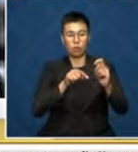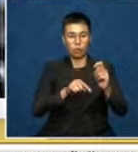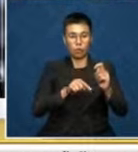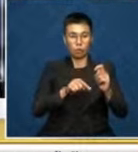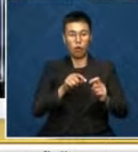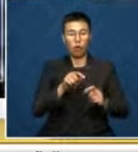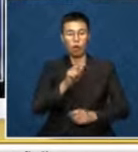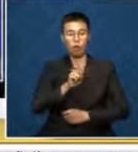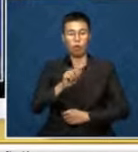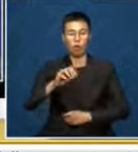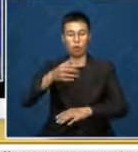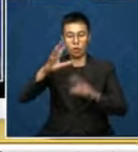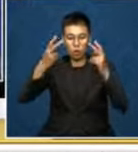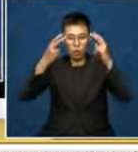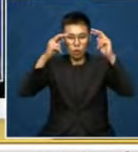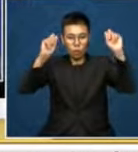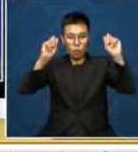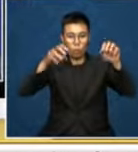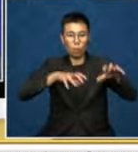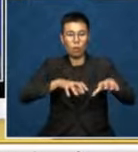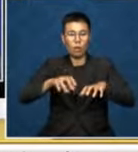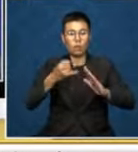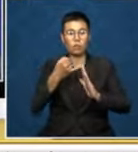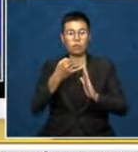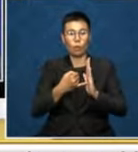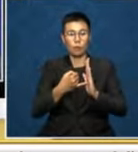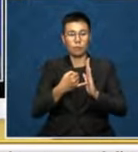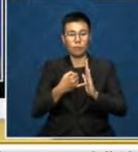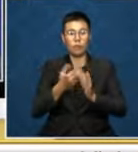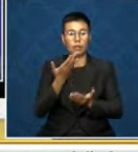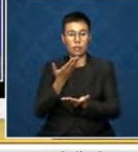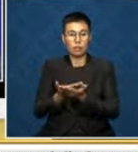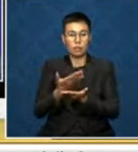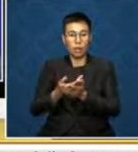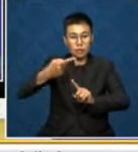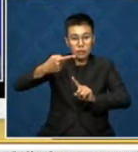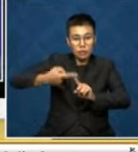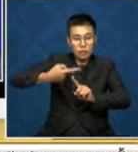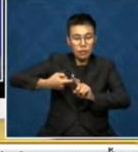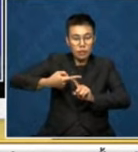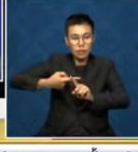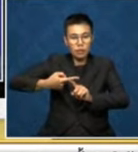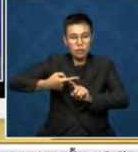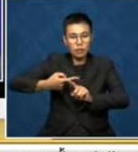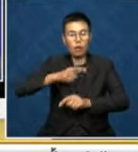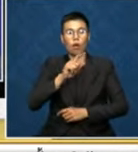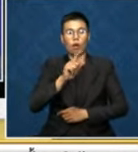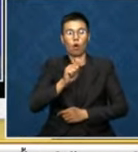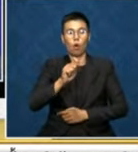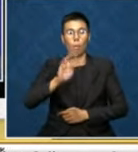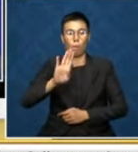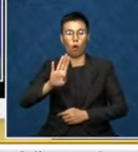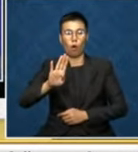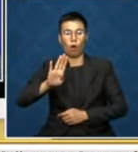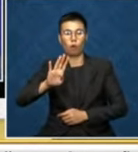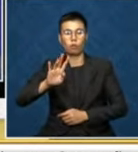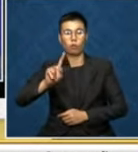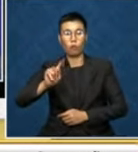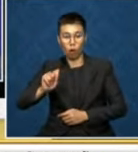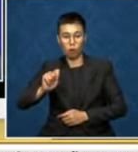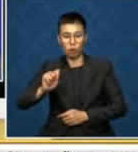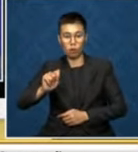ทศมนตรีนายกองค์การบริหารส่วนจังหวัดค่าตอบแทนขององค์กรปกครองส่วนท้องถิ่นเหล่านี้ครั้งสุ